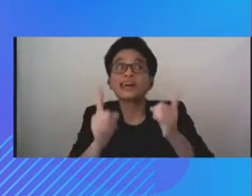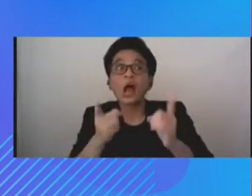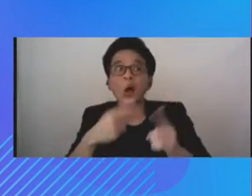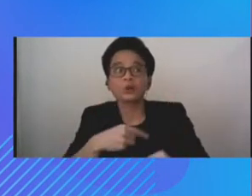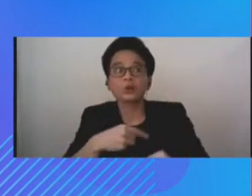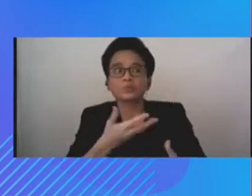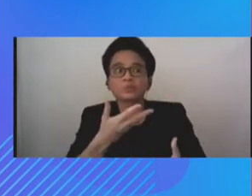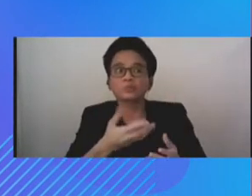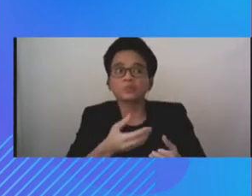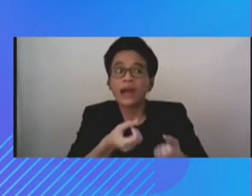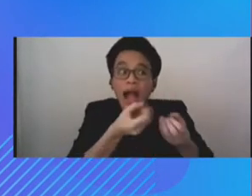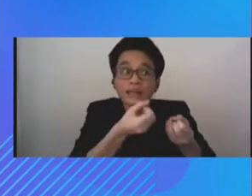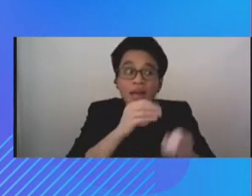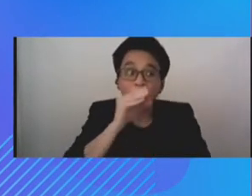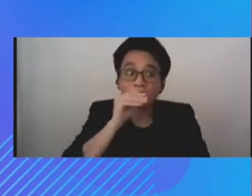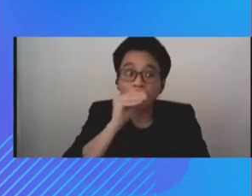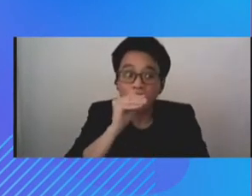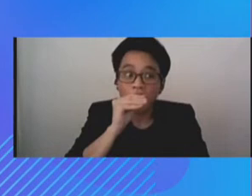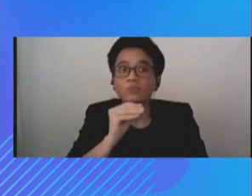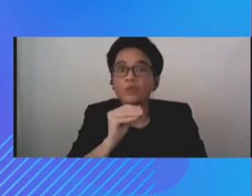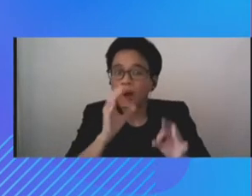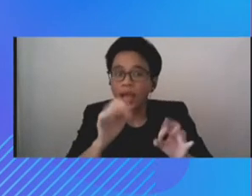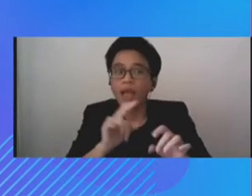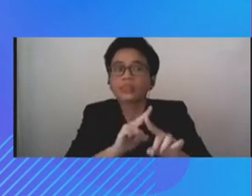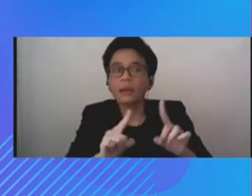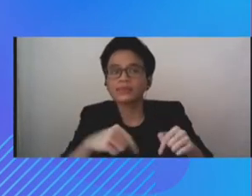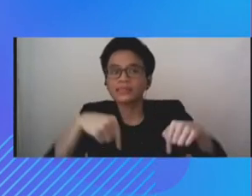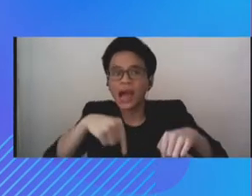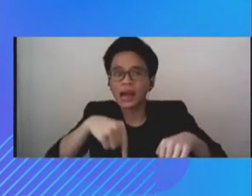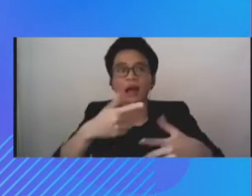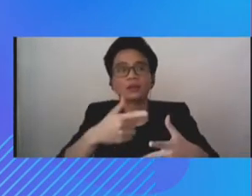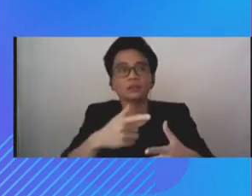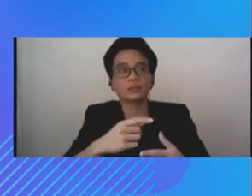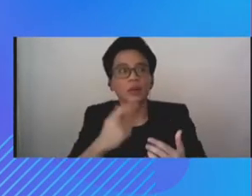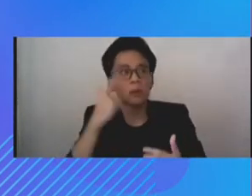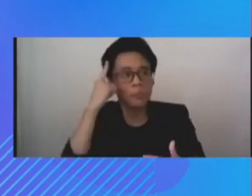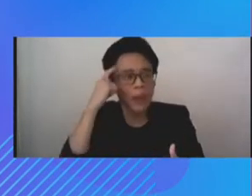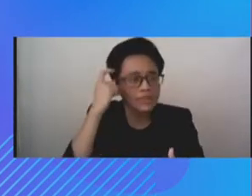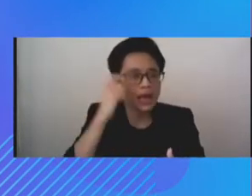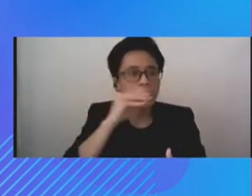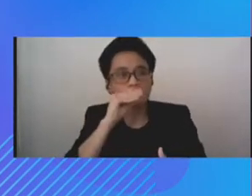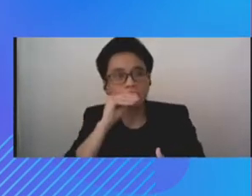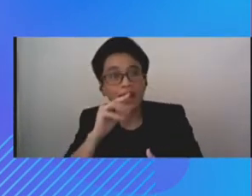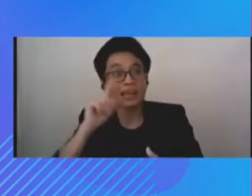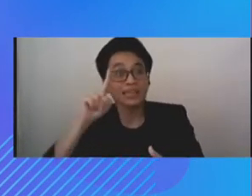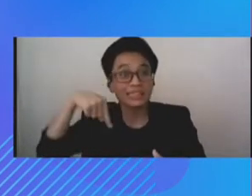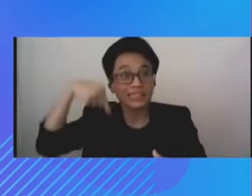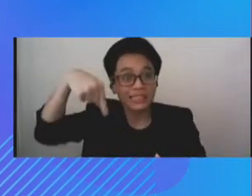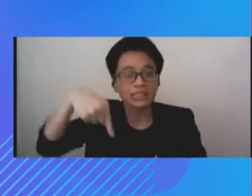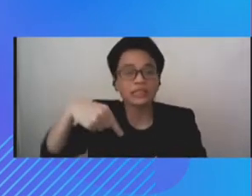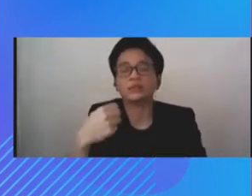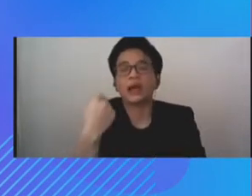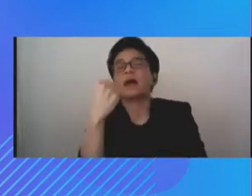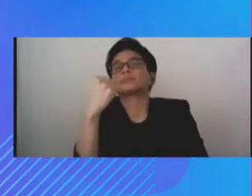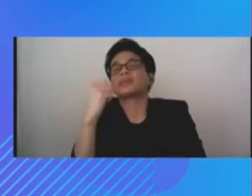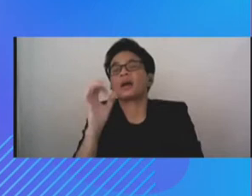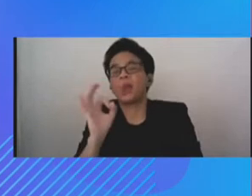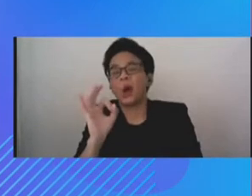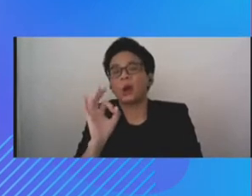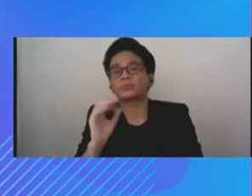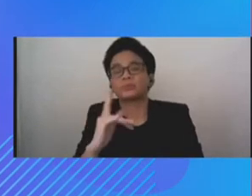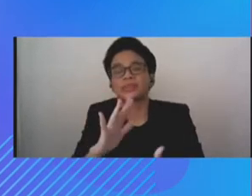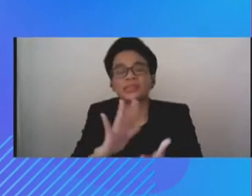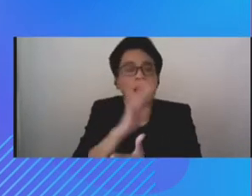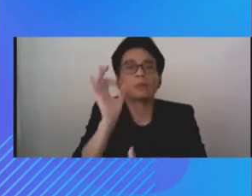ini belum memungkinkan keadaannya gitu untuk dia belajar berbicara. Jadi saat ini saya sudah bisa mengajarkan dia membaca dan